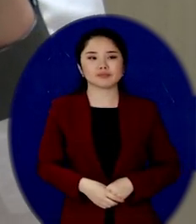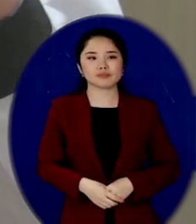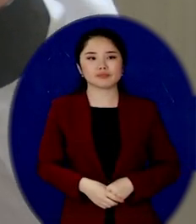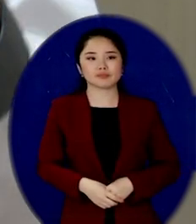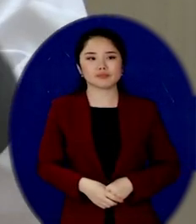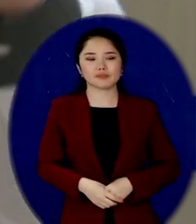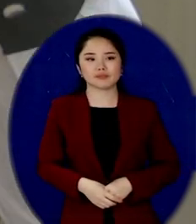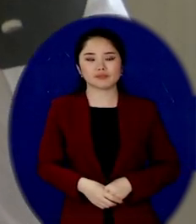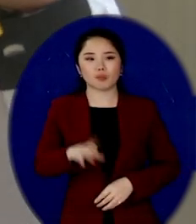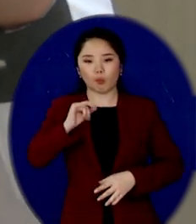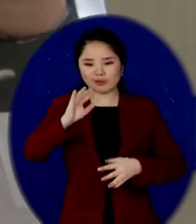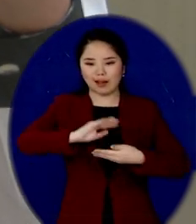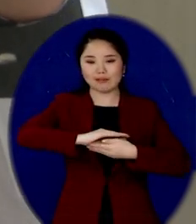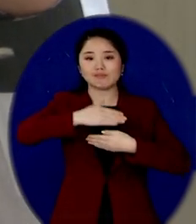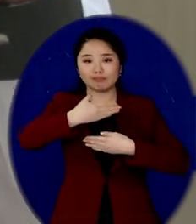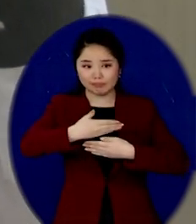эргүүлж дилгээд